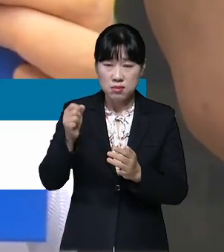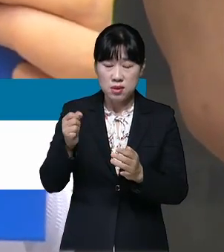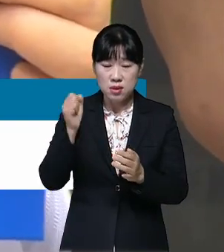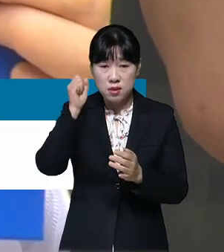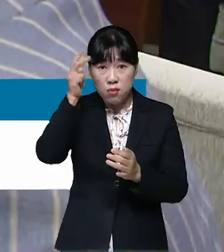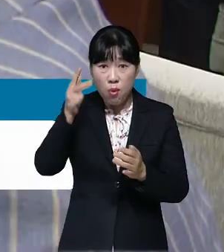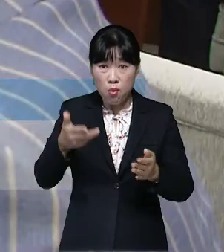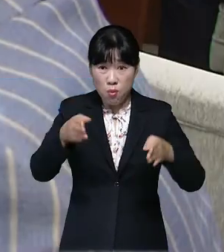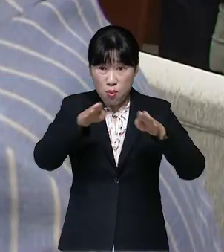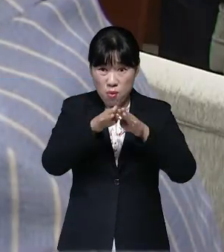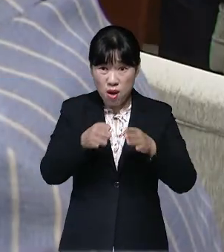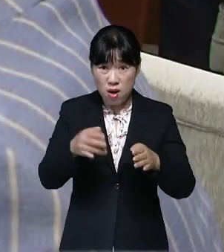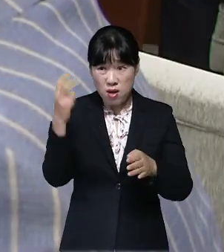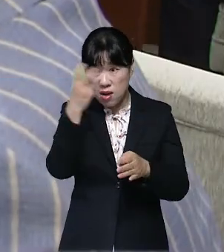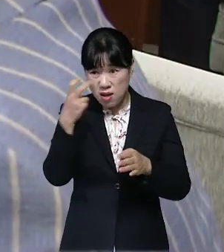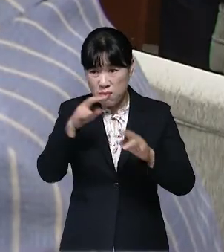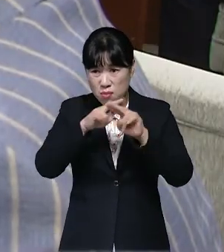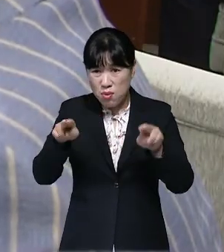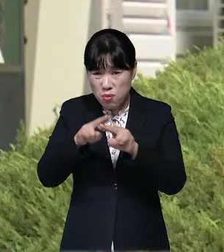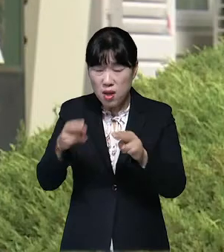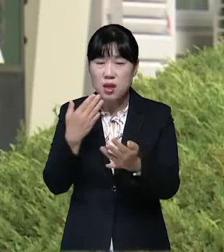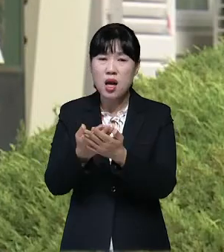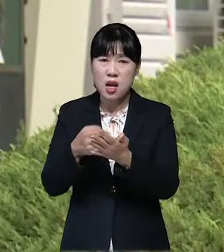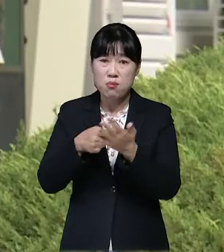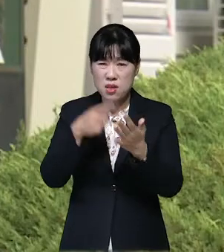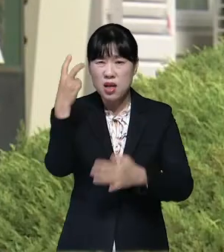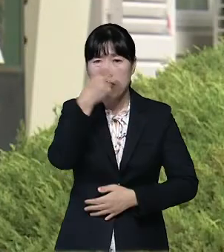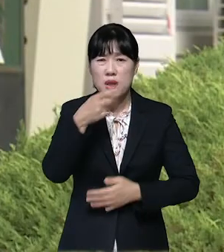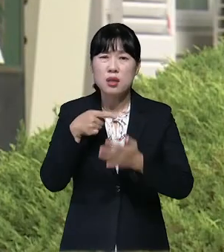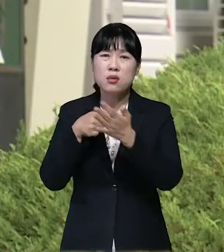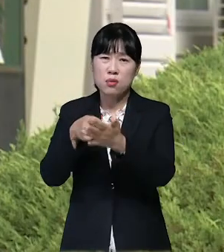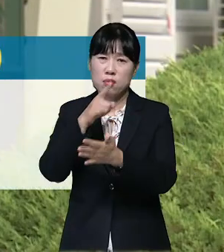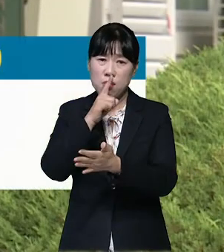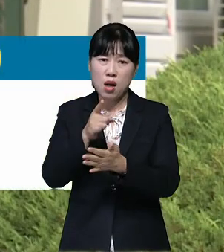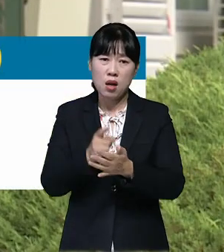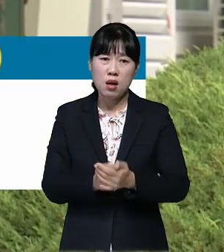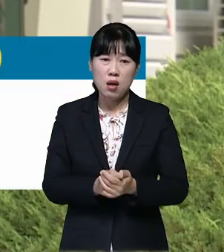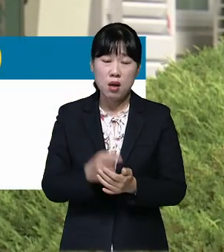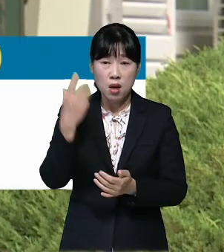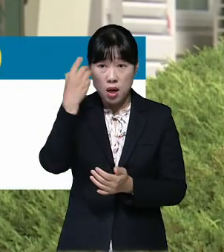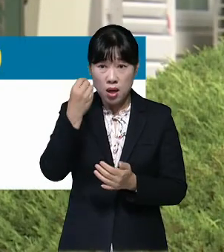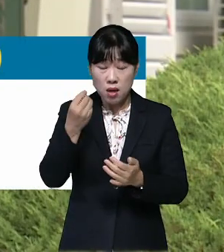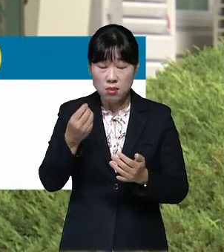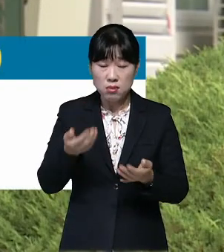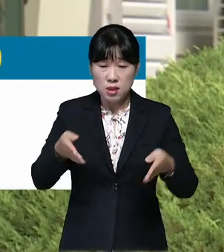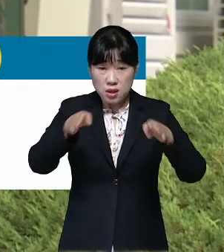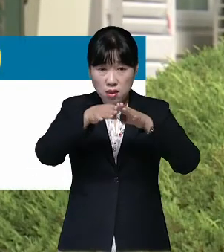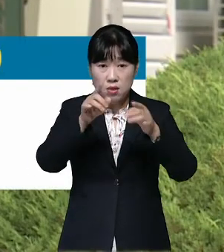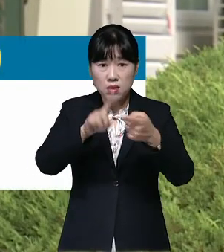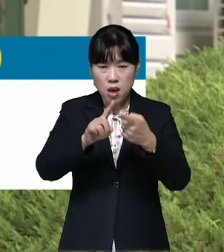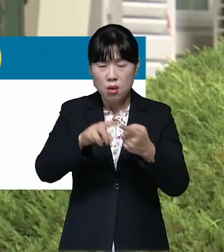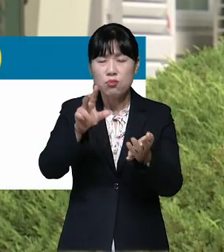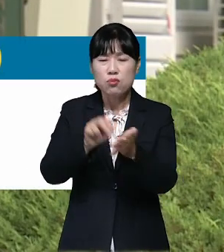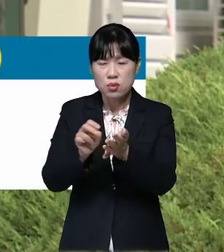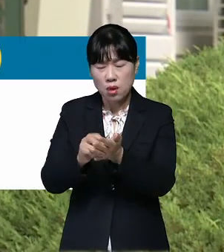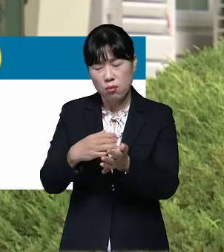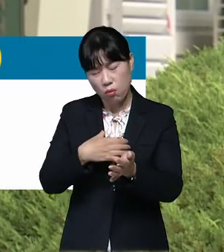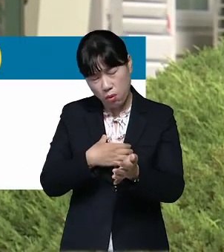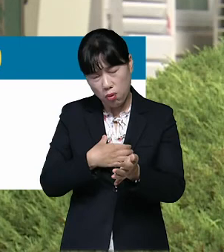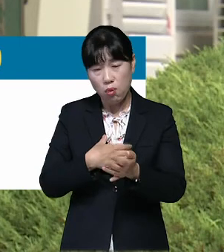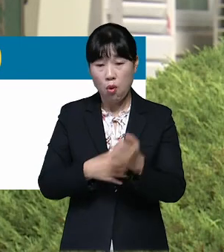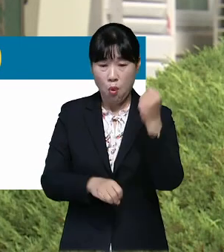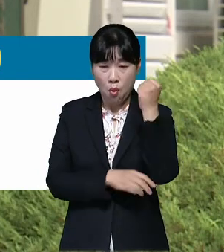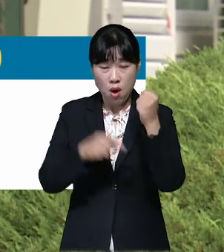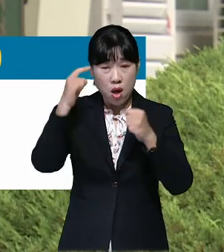감사를 촉구하고 나선 겁니다. 숙박시설에 대한 어떤 부작용을 상당히 우려를 하고 있고 당초에